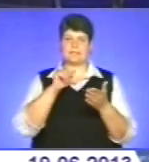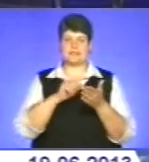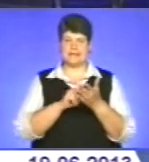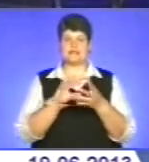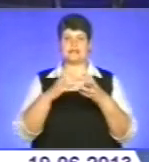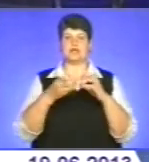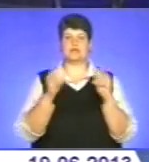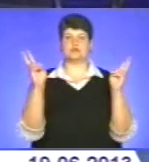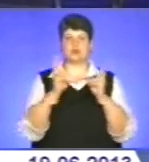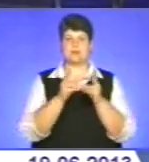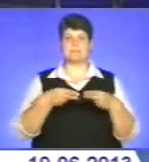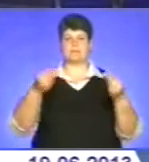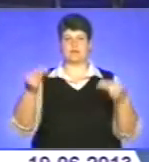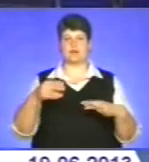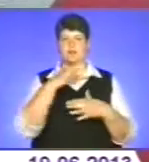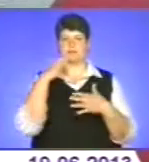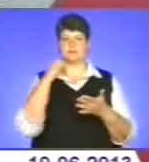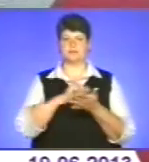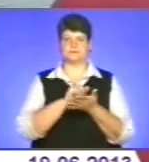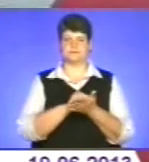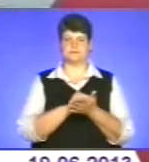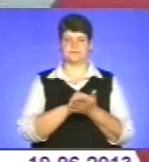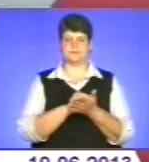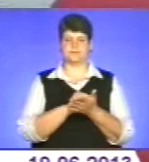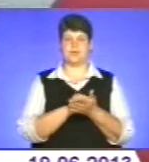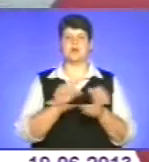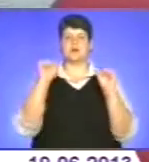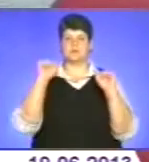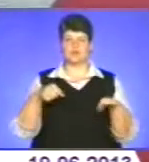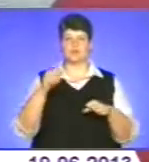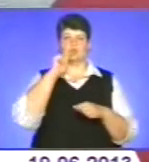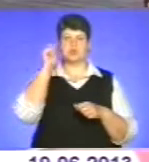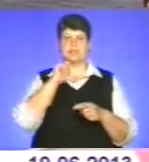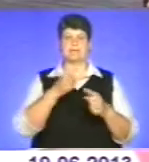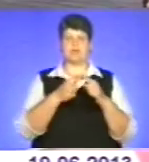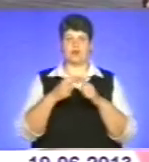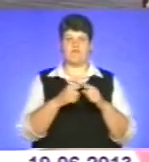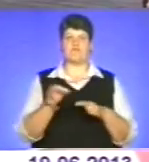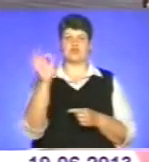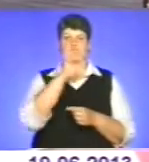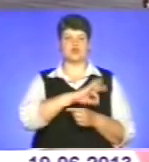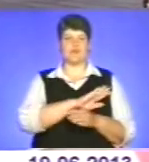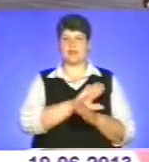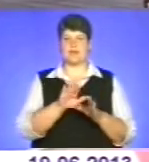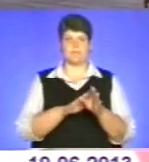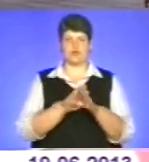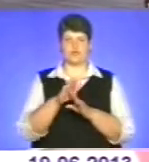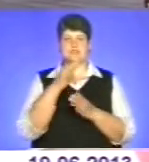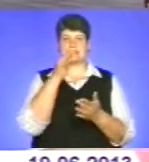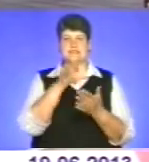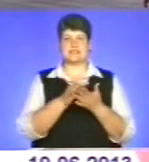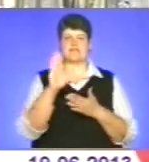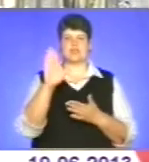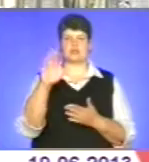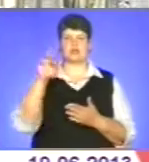зустрічі підписали низку документів. Потенціал відносин України та Білорусі використовується не наповну, наголосив Віктор Янукович під